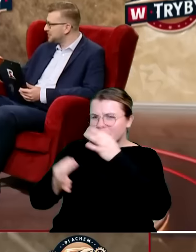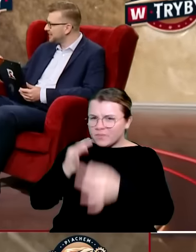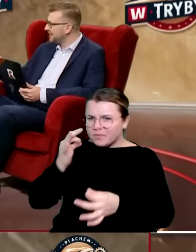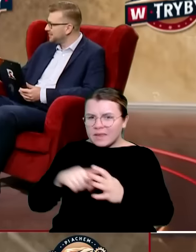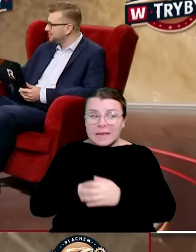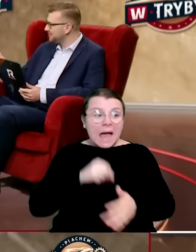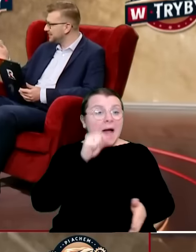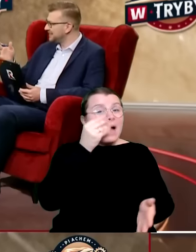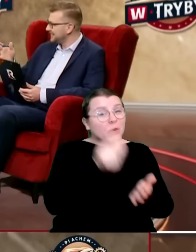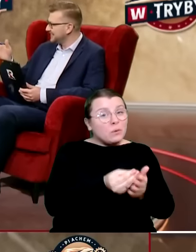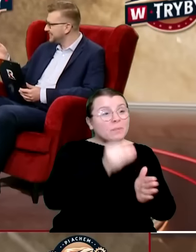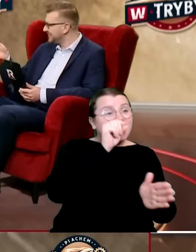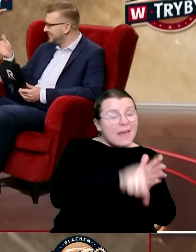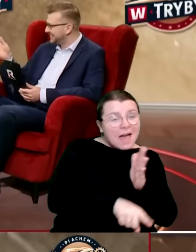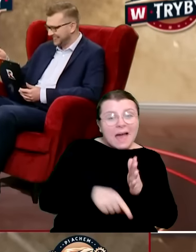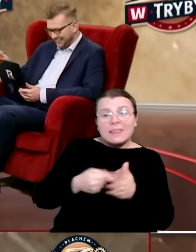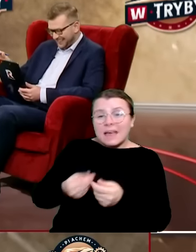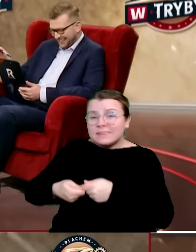drożej sprzedam.